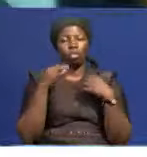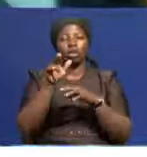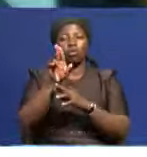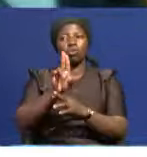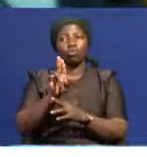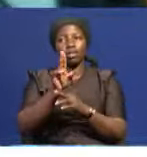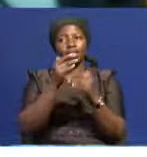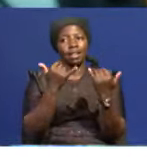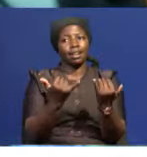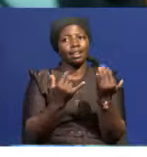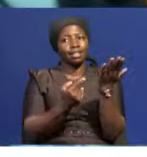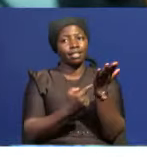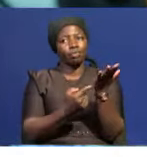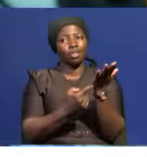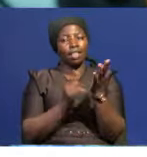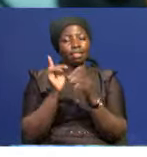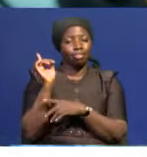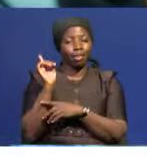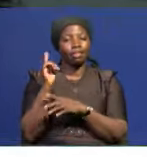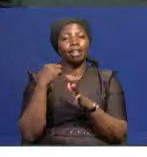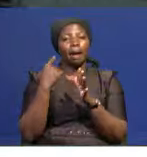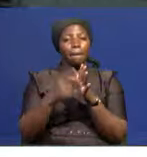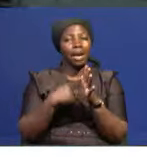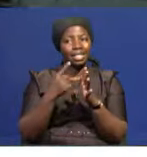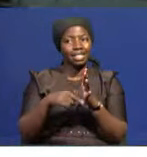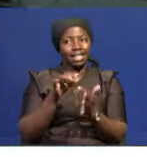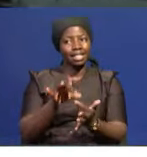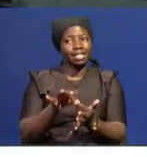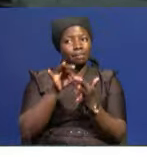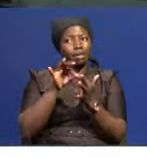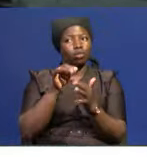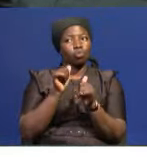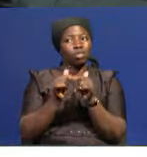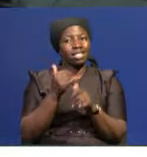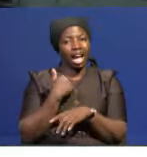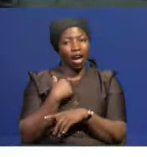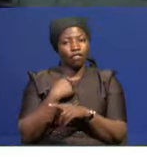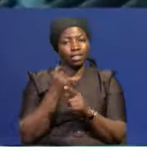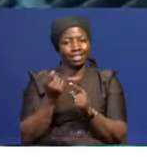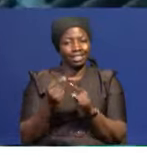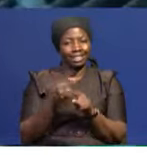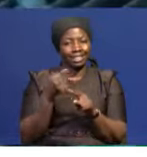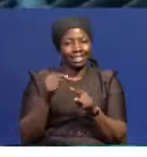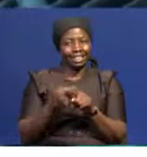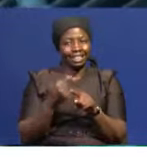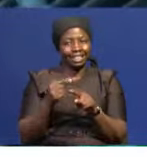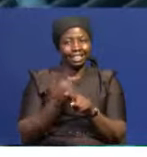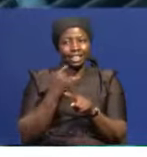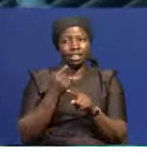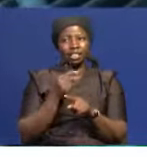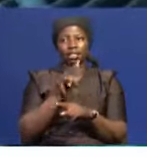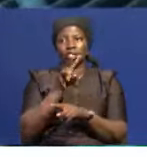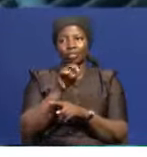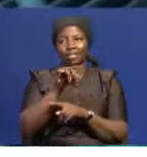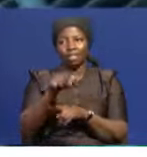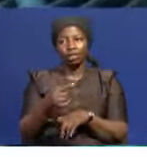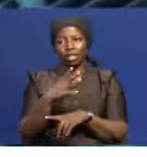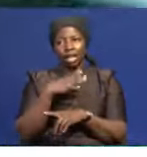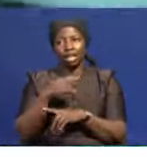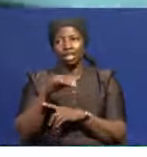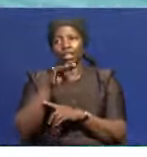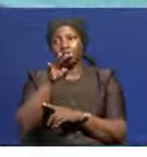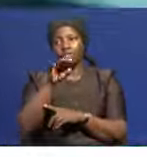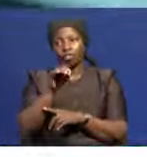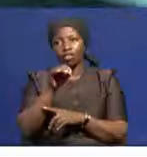teknolojia ya kisasa. Mashine hii ya kipekee yenye sindano 20,000 na vifaa